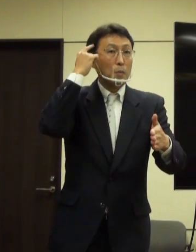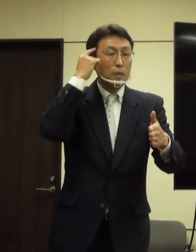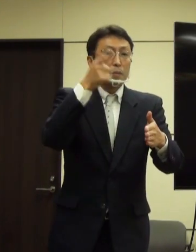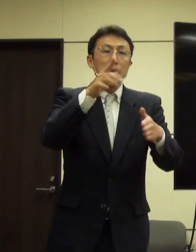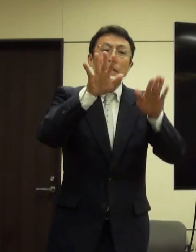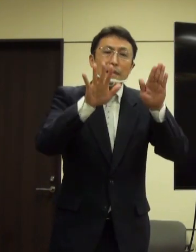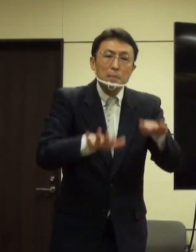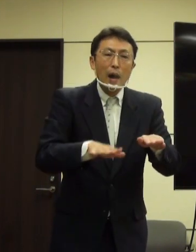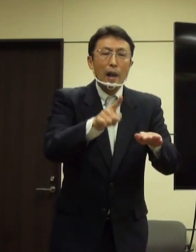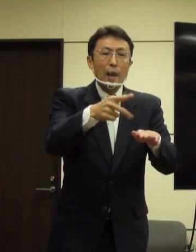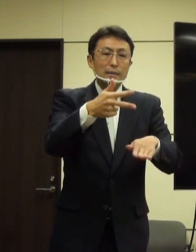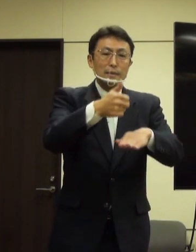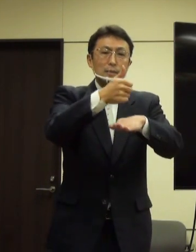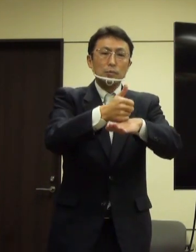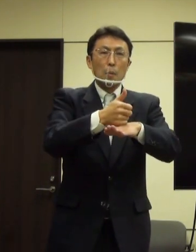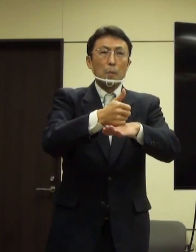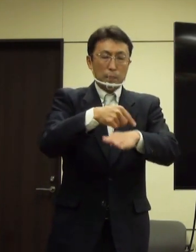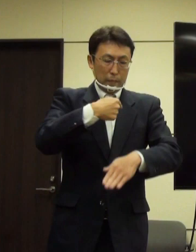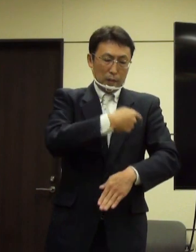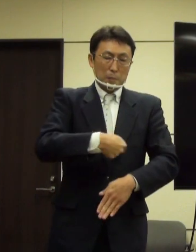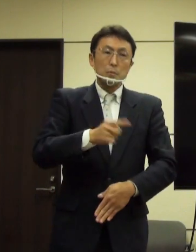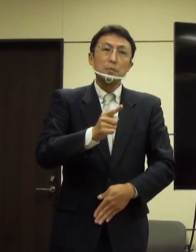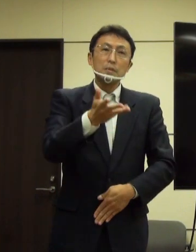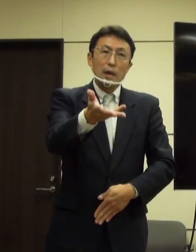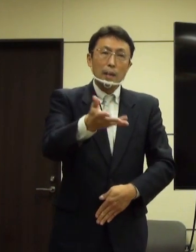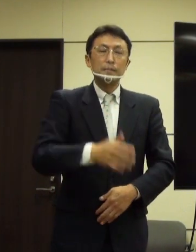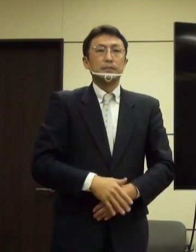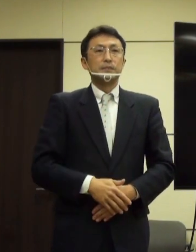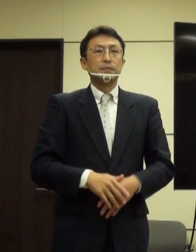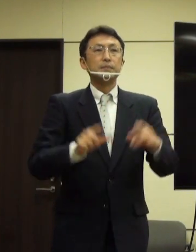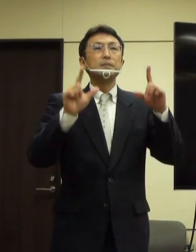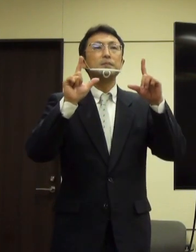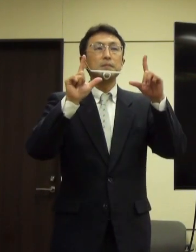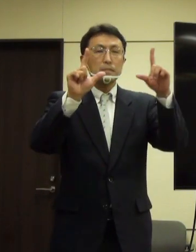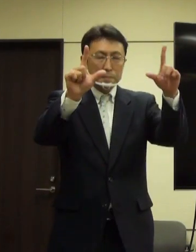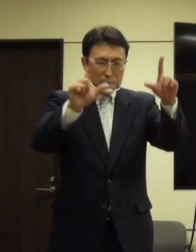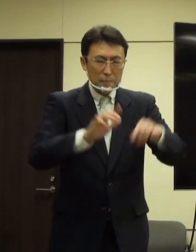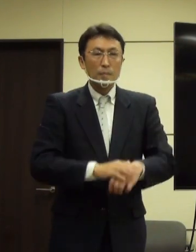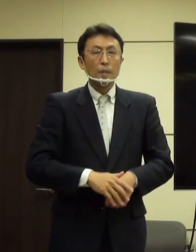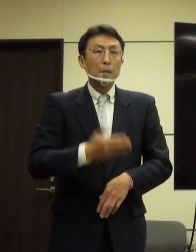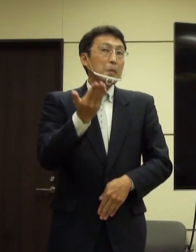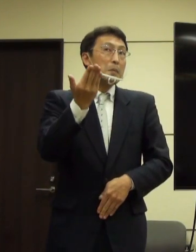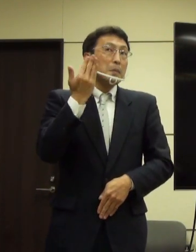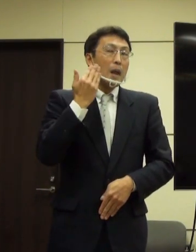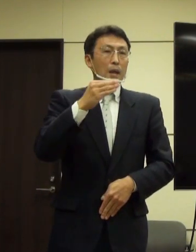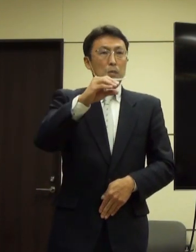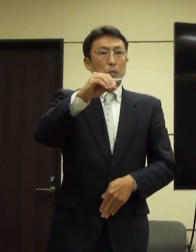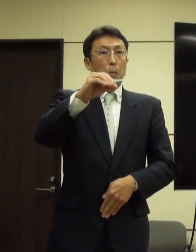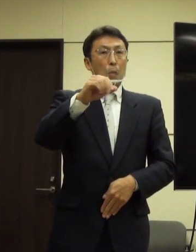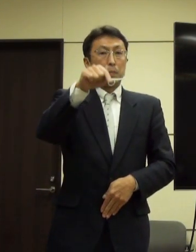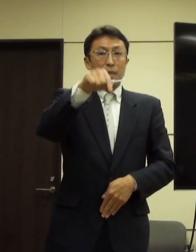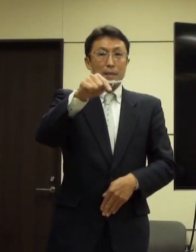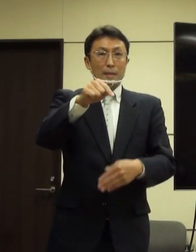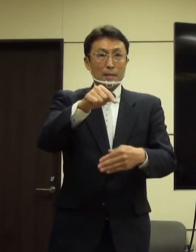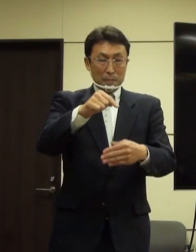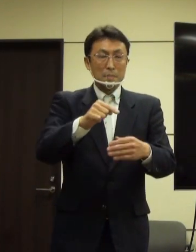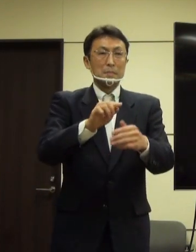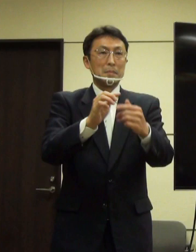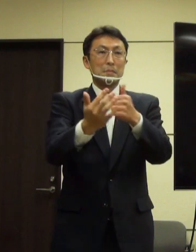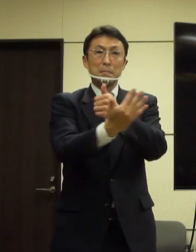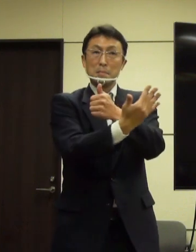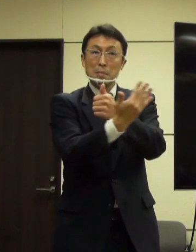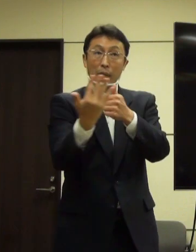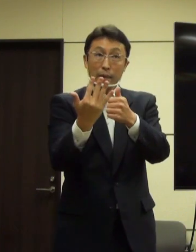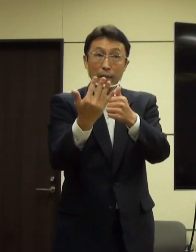我々もあの土曜日にあの皆さんに会見をしてその後風情がやったんですけどもその府大の学長